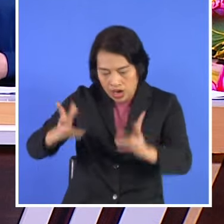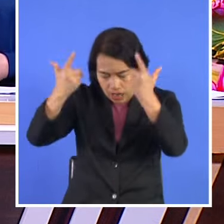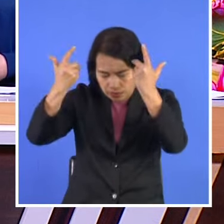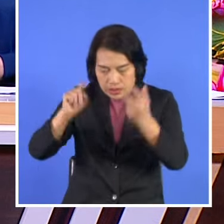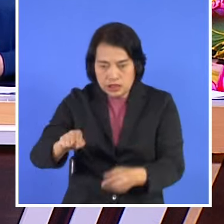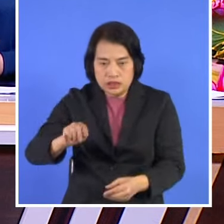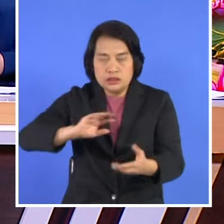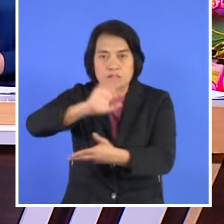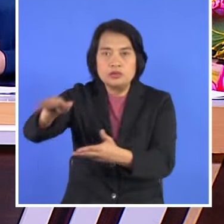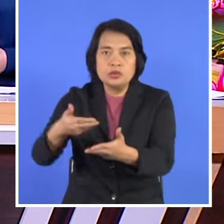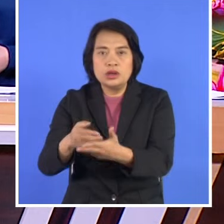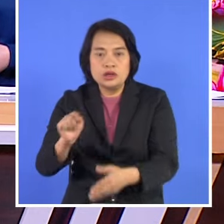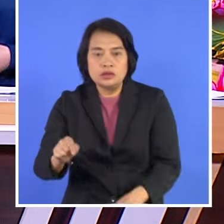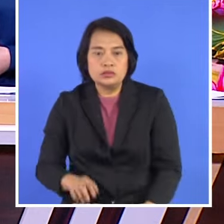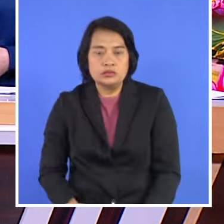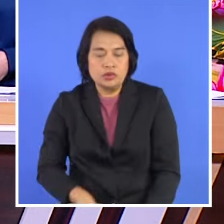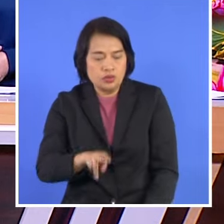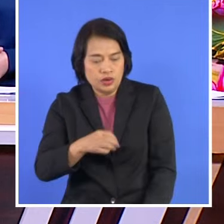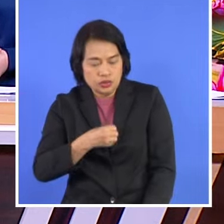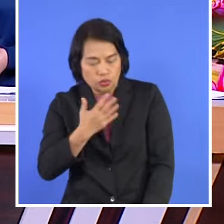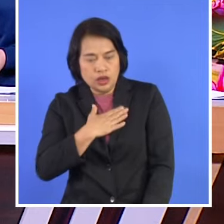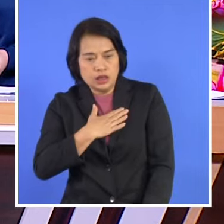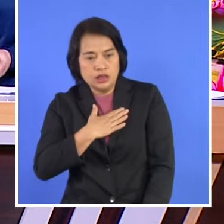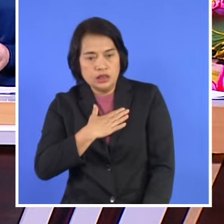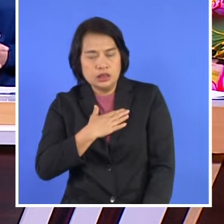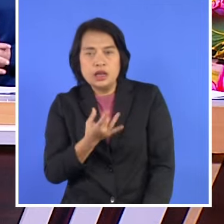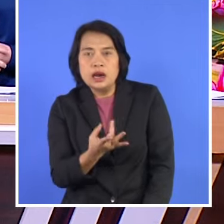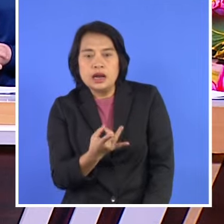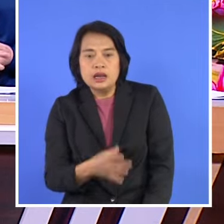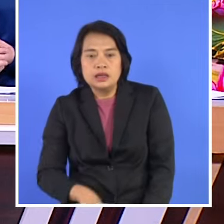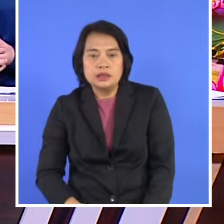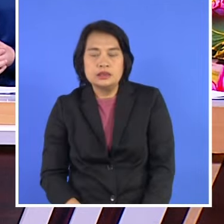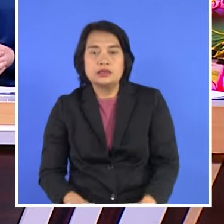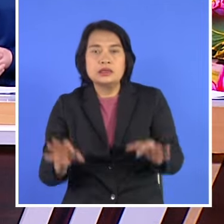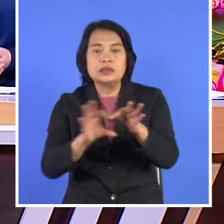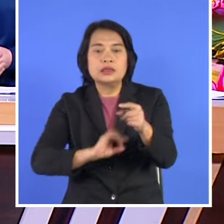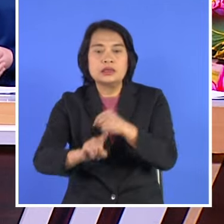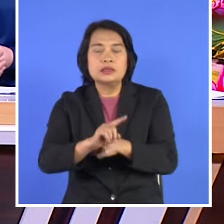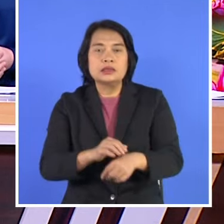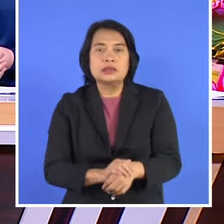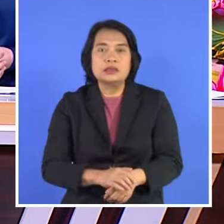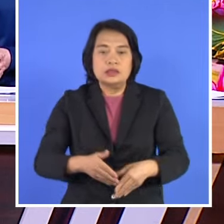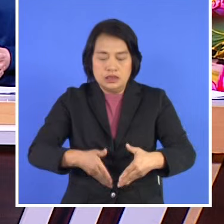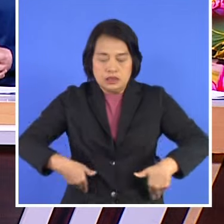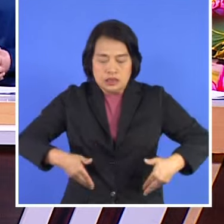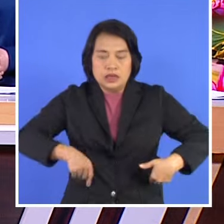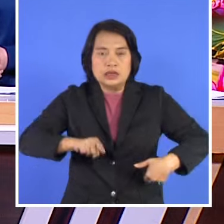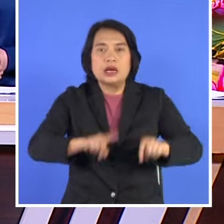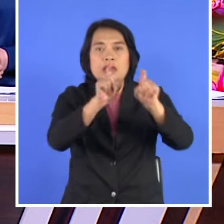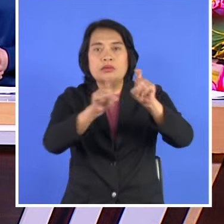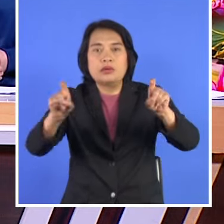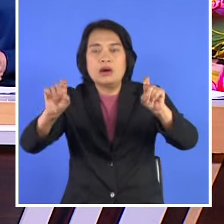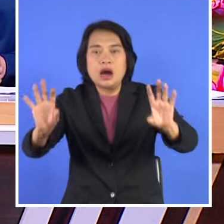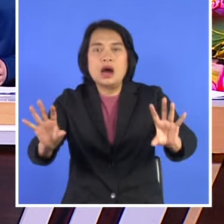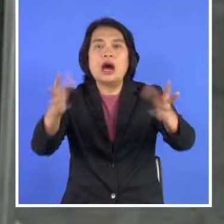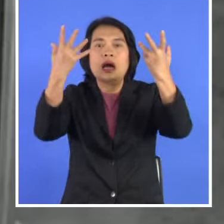หมดทั้งพวงเลยอ่ะแฟนก็ตกใจพวงอะไรพวงกางเกงในอ่ะตากเอาไว้อ่ะหายไปทั้งพวงเลยคนมาขโมยแล้ว